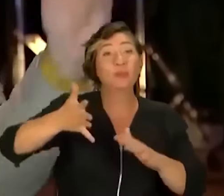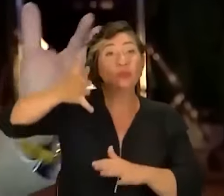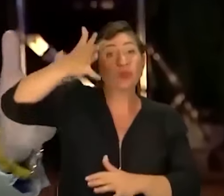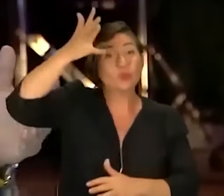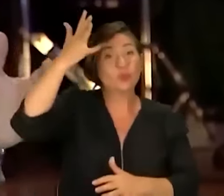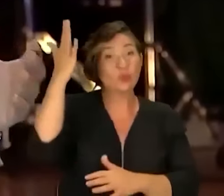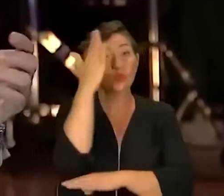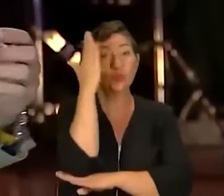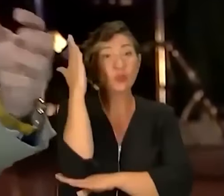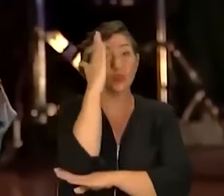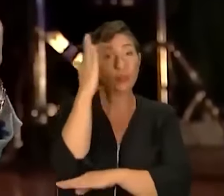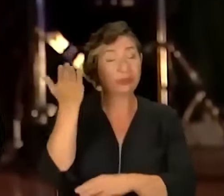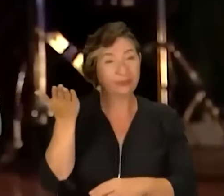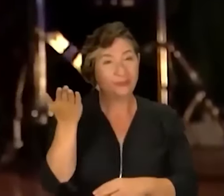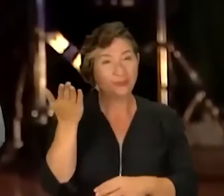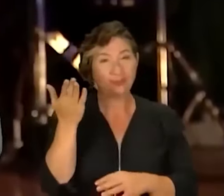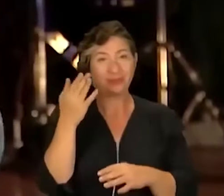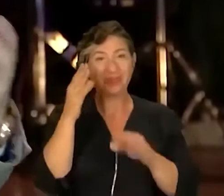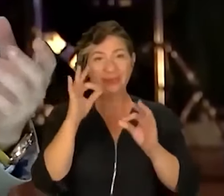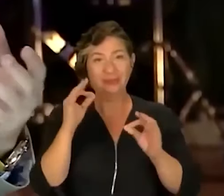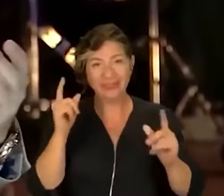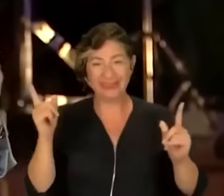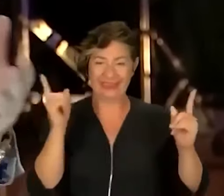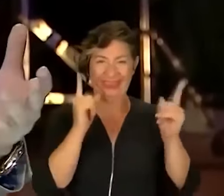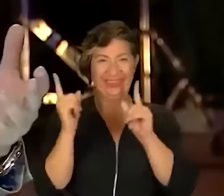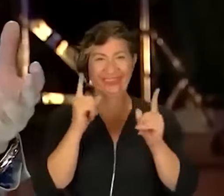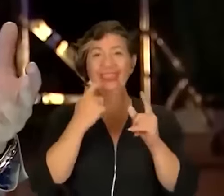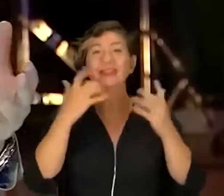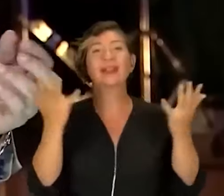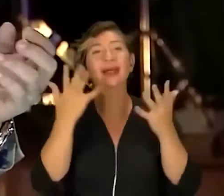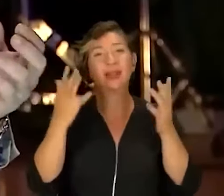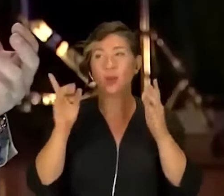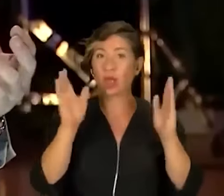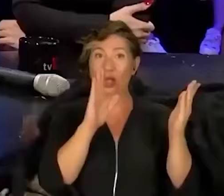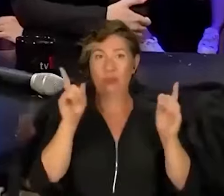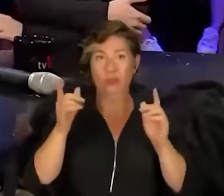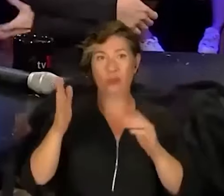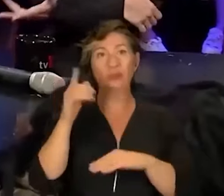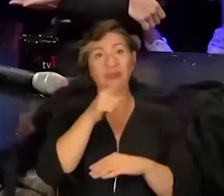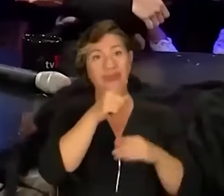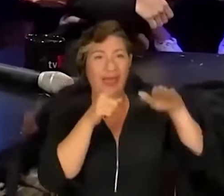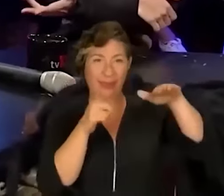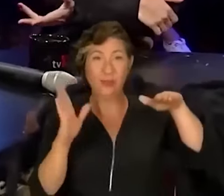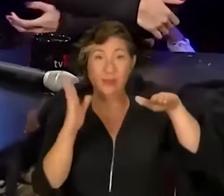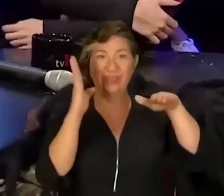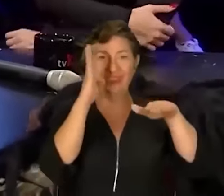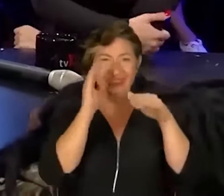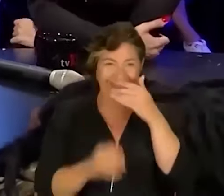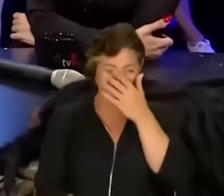büyüklüğüne hakikaten böyle biz Hani hep bizi karşılaştırıyor Maşallah yıllardır falan filan boylu Tabii senden